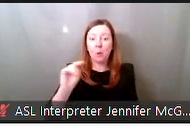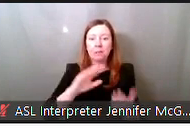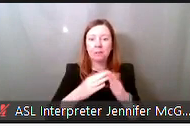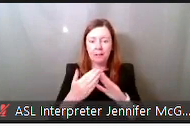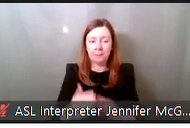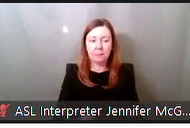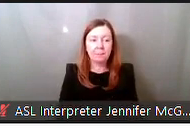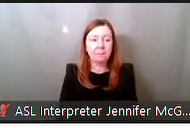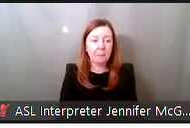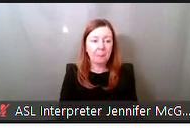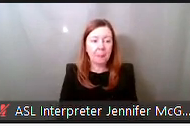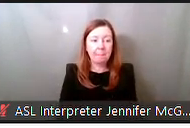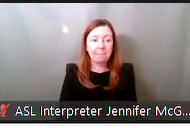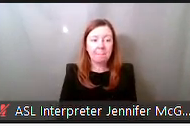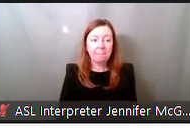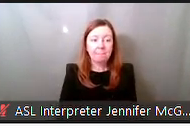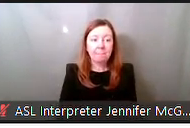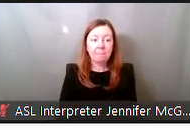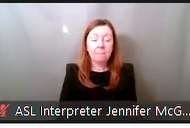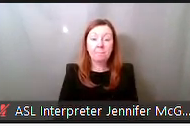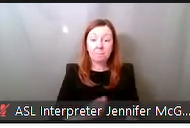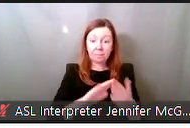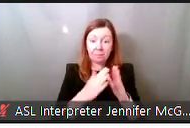同时，我们也知道呢，